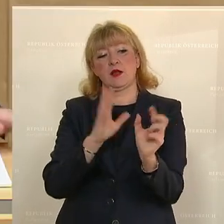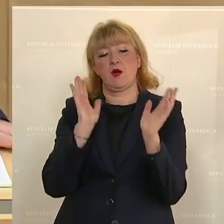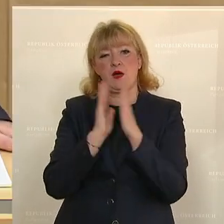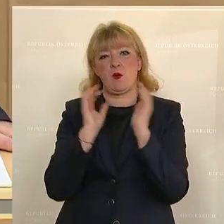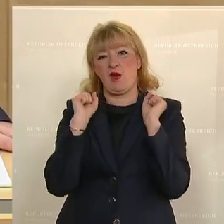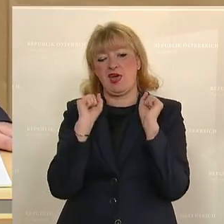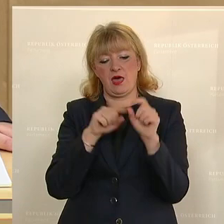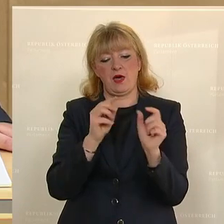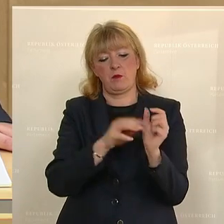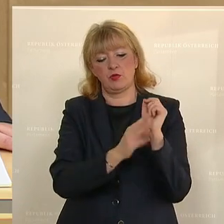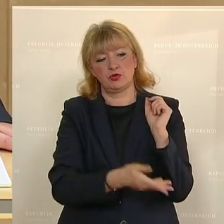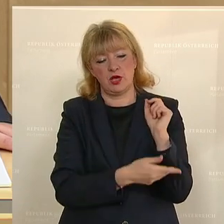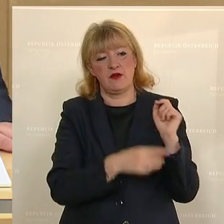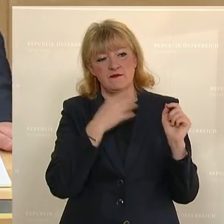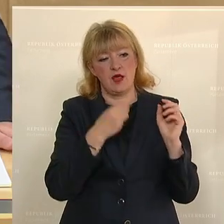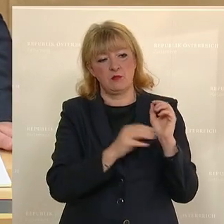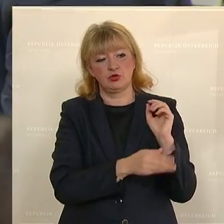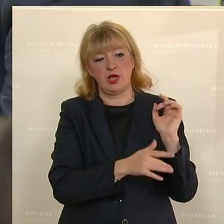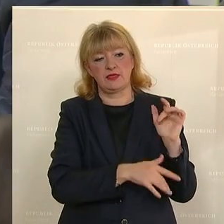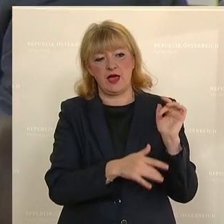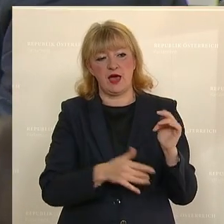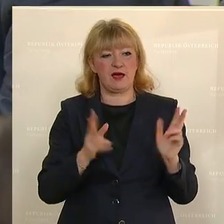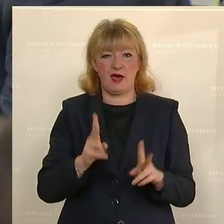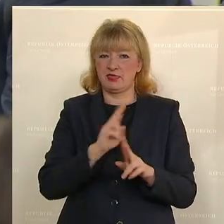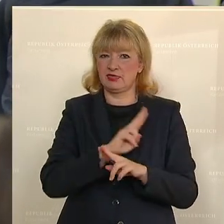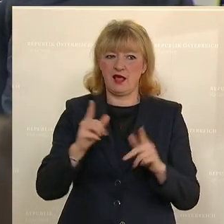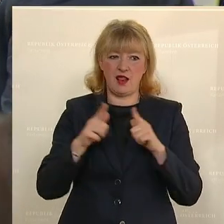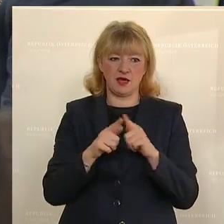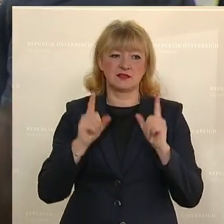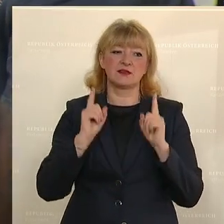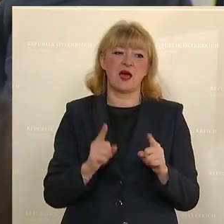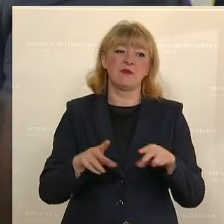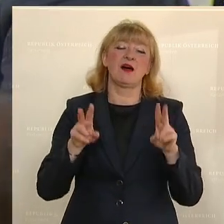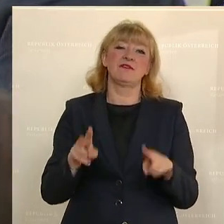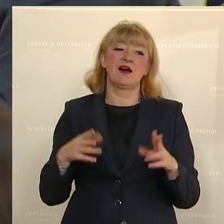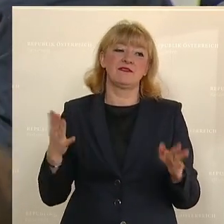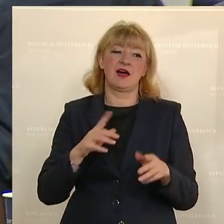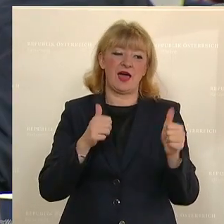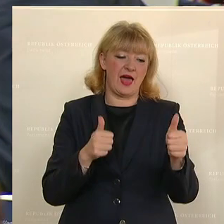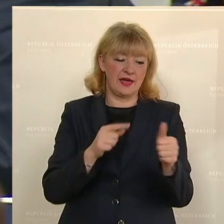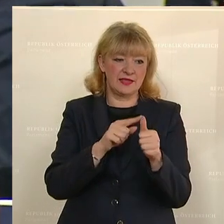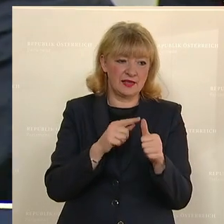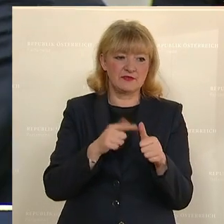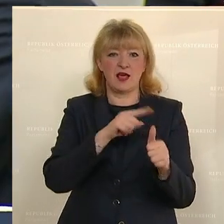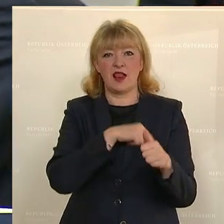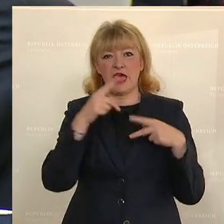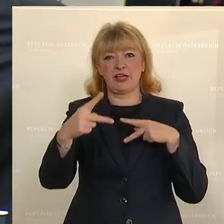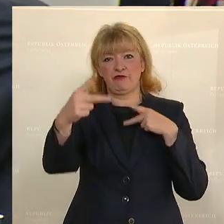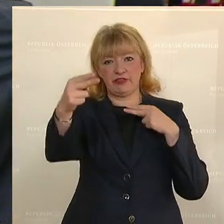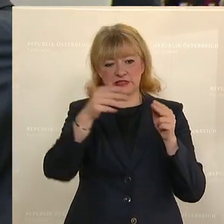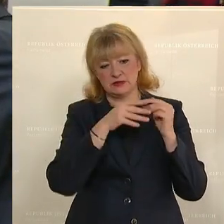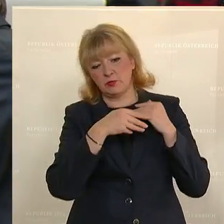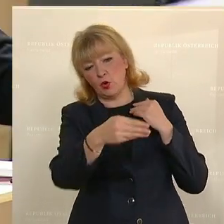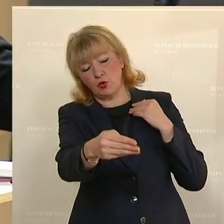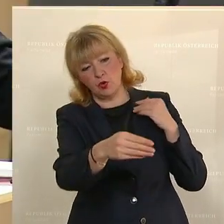nein, Budget ist so viel budgetiert, das können wir uns ja nie im Leben leisten. Aber es kommt in Wirklichkeit einerseits auf die Langfristprognosen an und vor allem kommt es